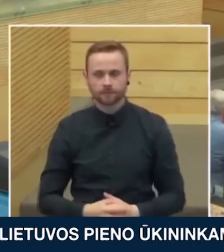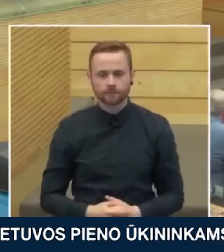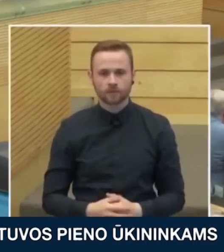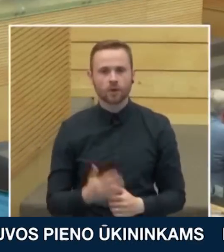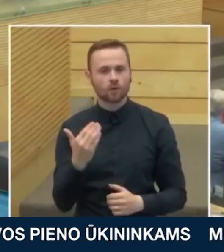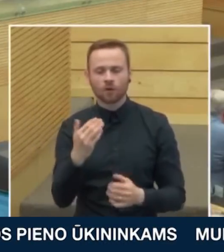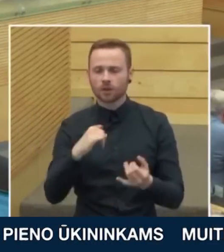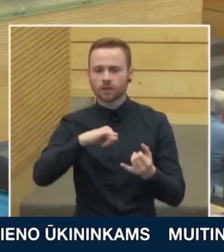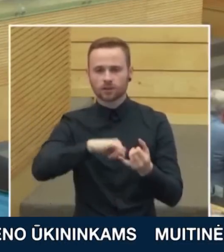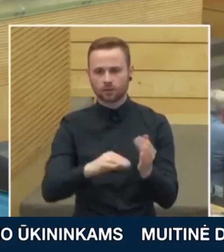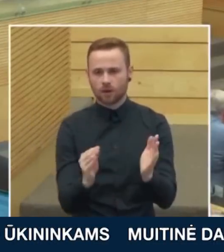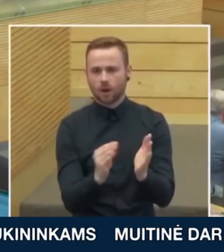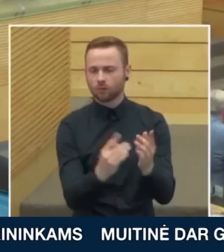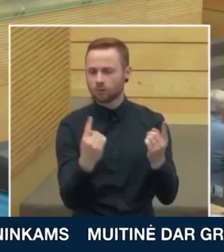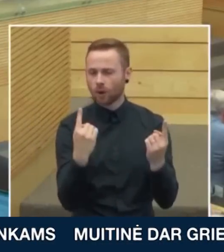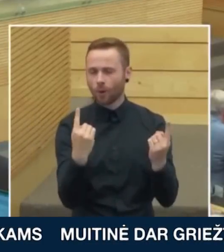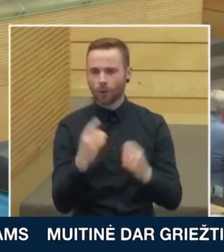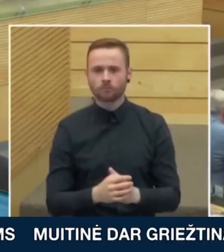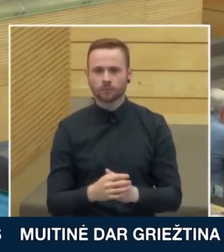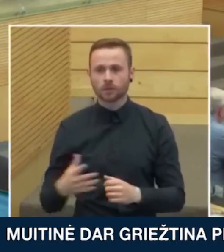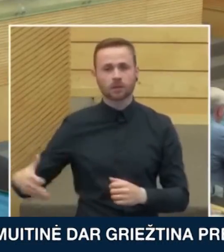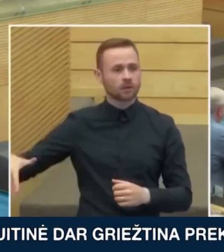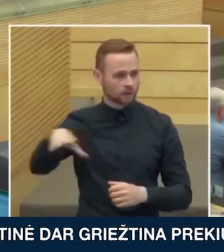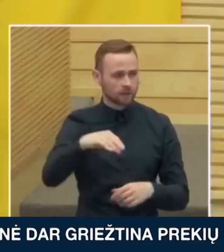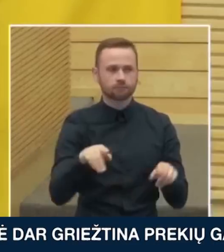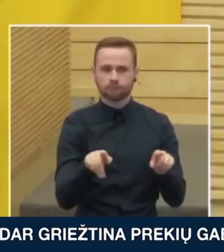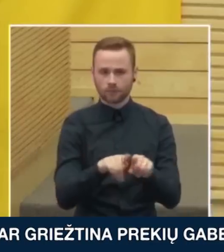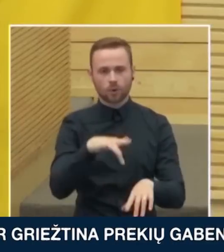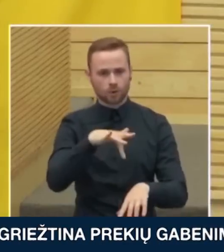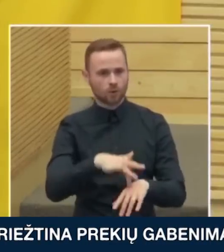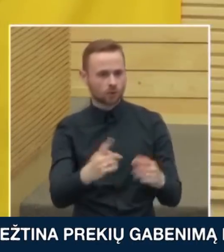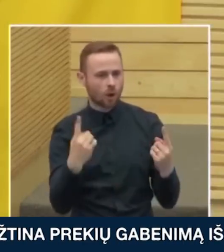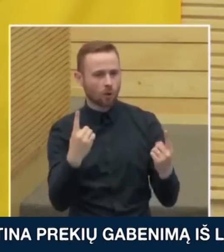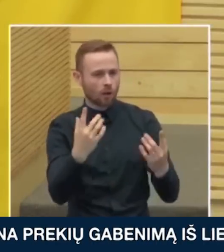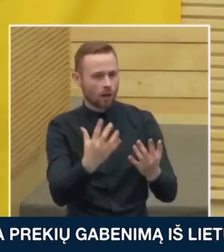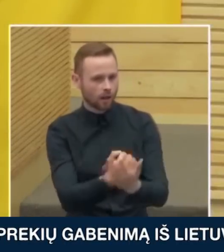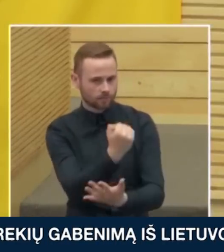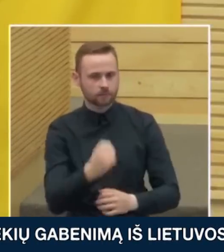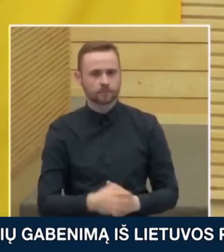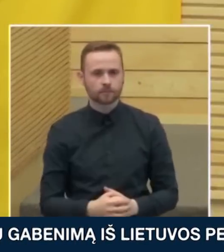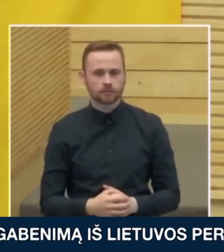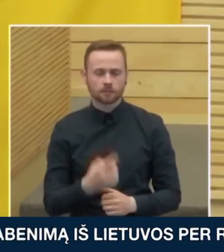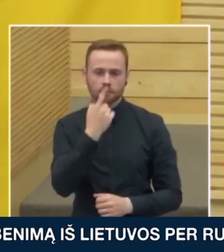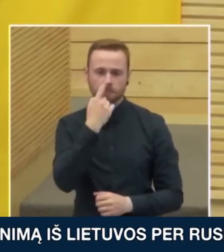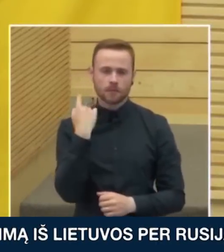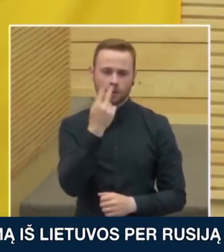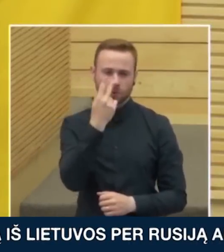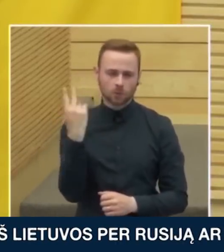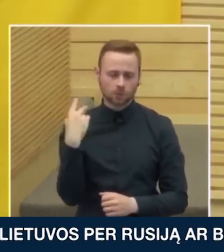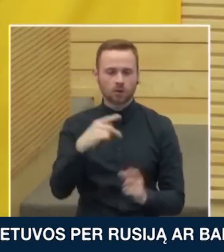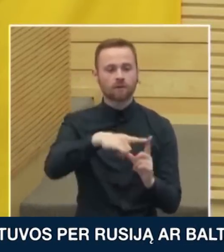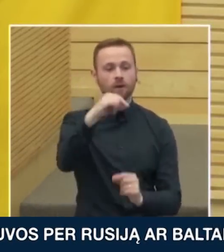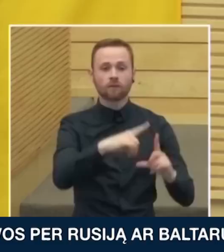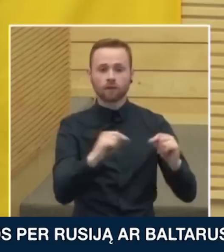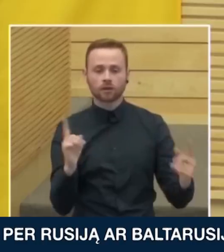istorinis įvykis ir didžiulis mūsų visų pasiekimas. Per prabėgusius metus su Aljanso šalių